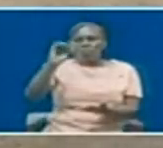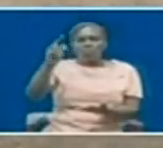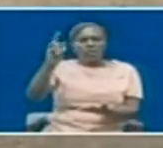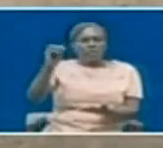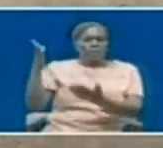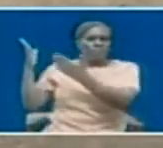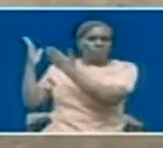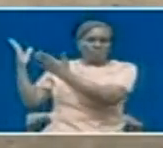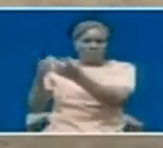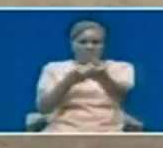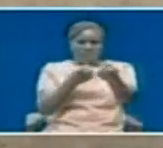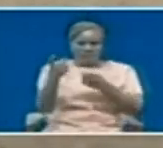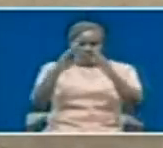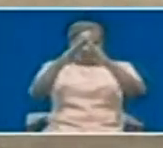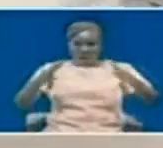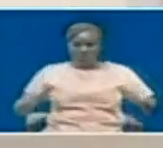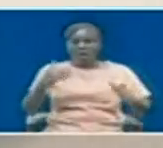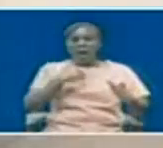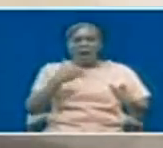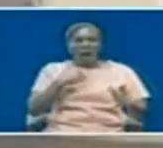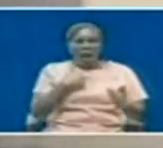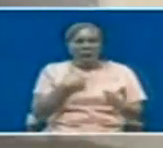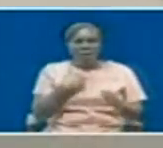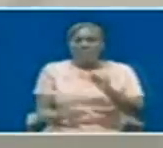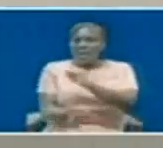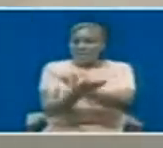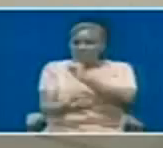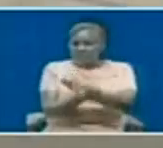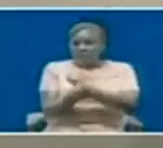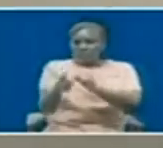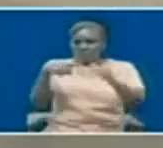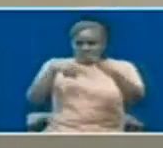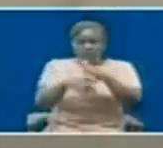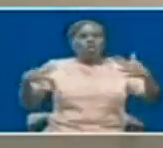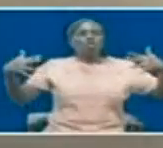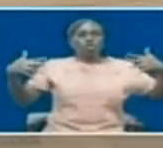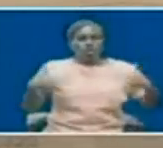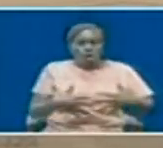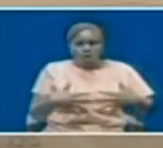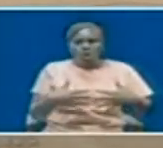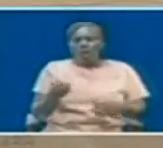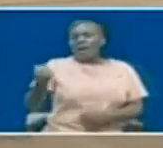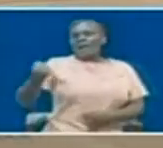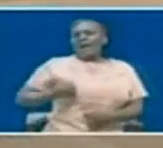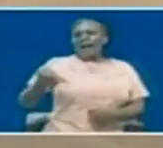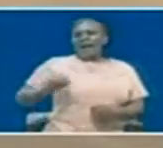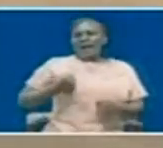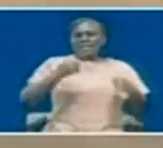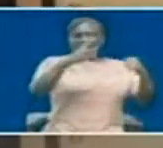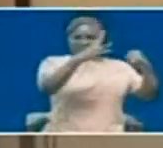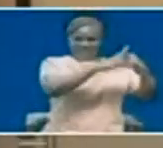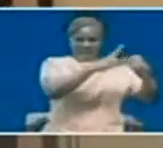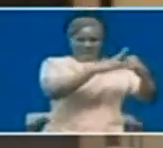hili la kuvutia. Ila baada ya kudokezewa kinachoendelea humu, tuligutuka. Mabinti 9 kati ya